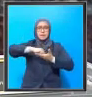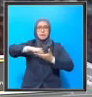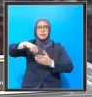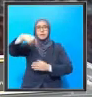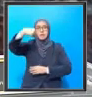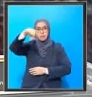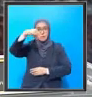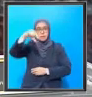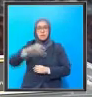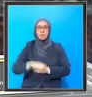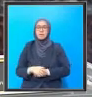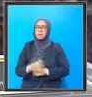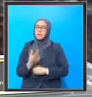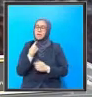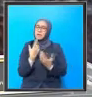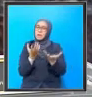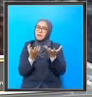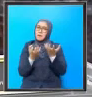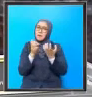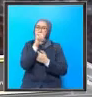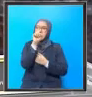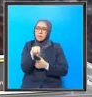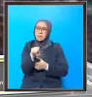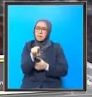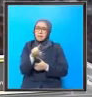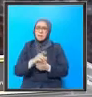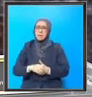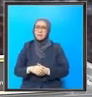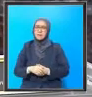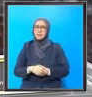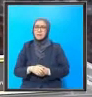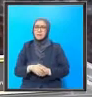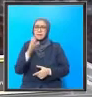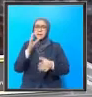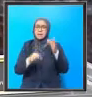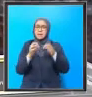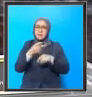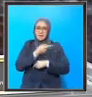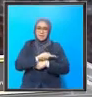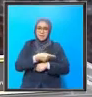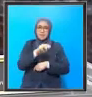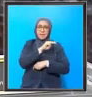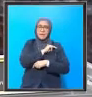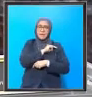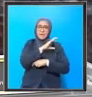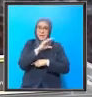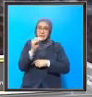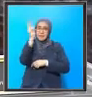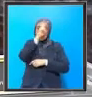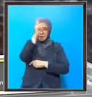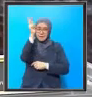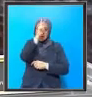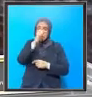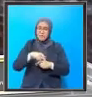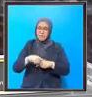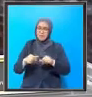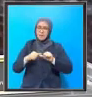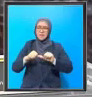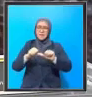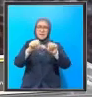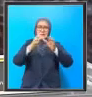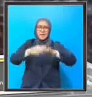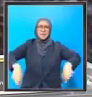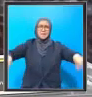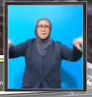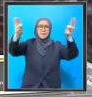Saya ingin tanya sama Adam wa kementerian dan kerajaan juga masih